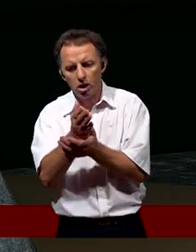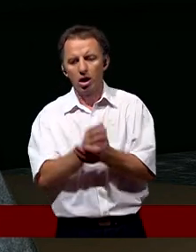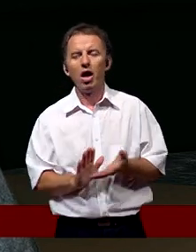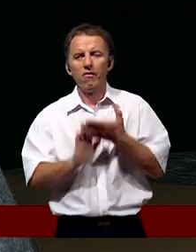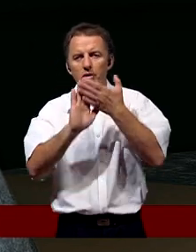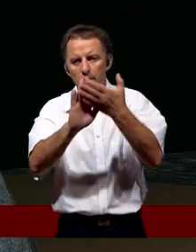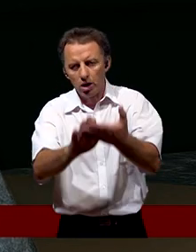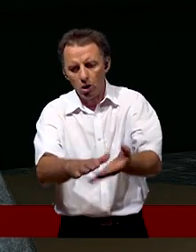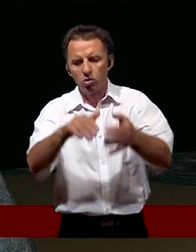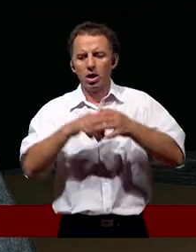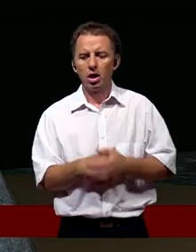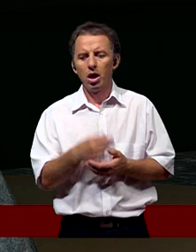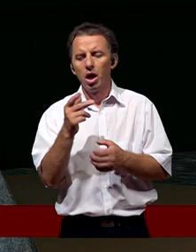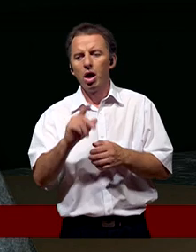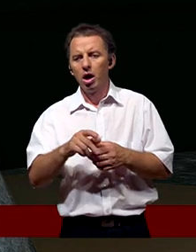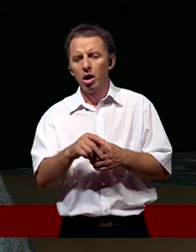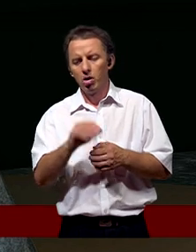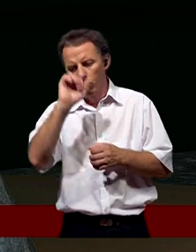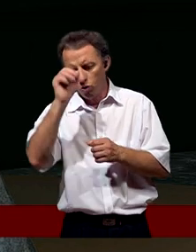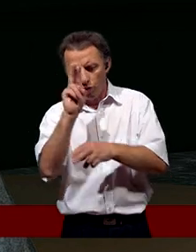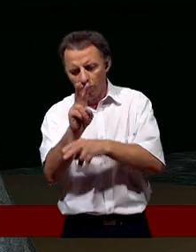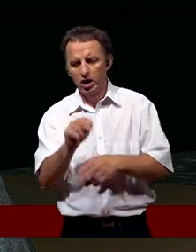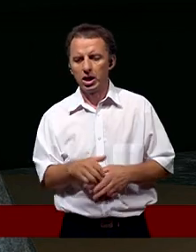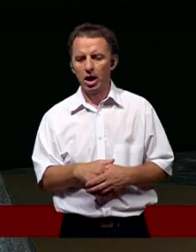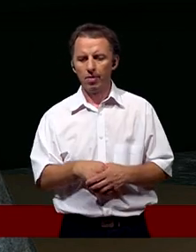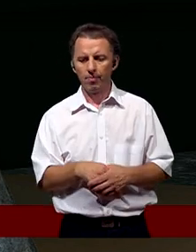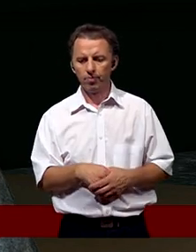wierząca, wybaczająca, pokorna,